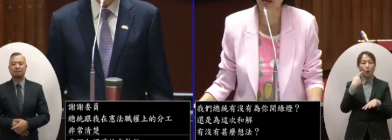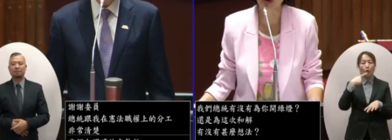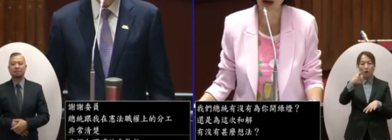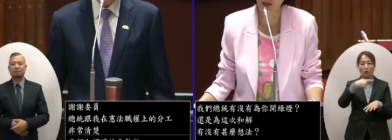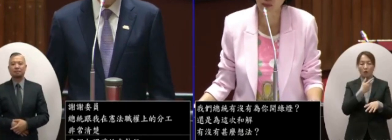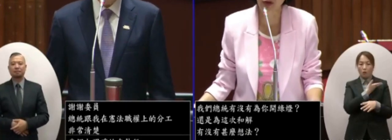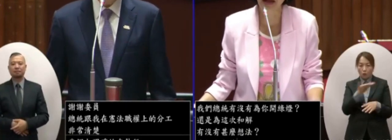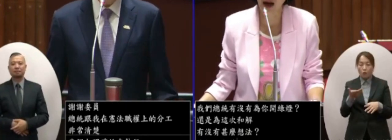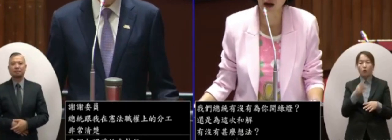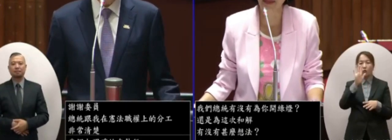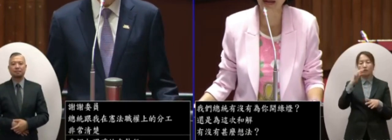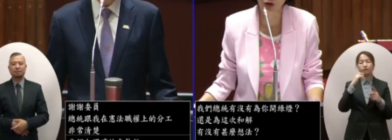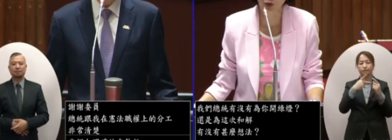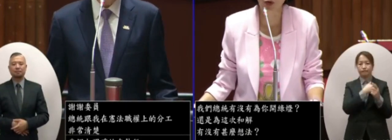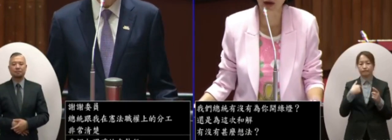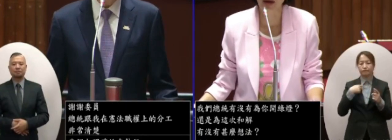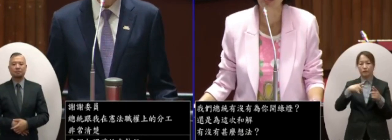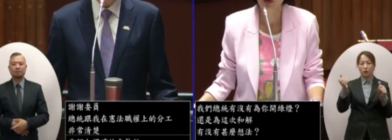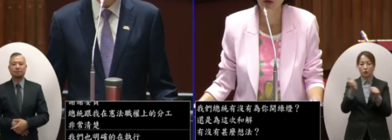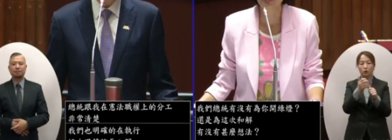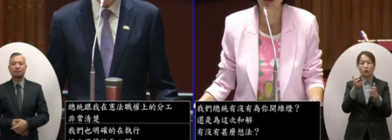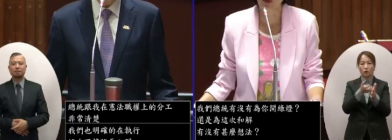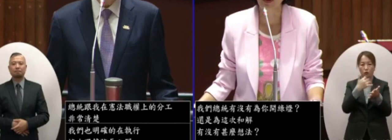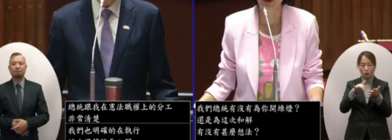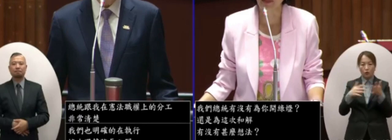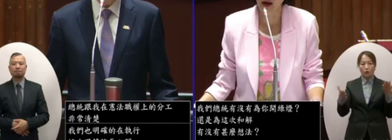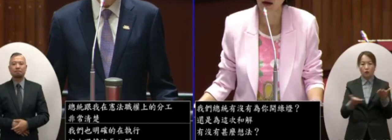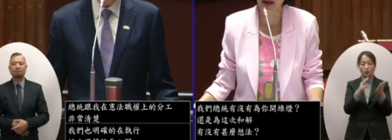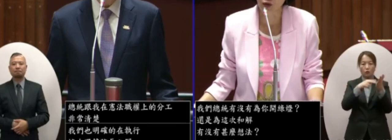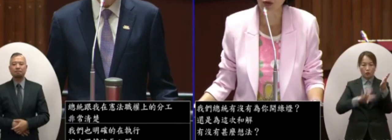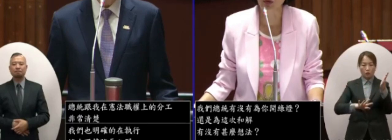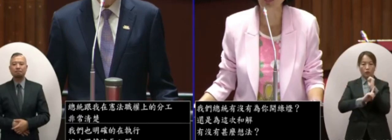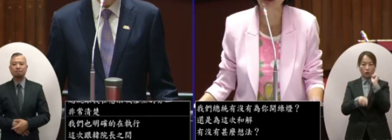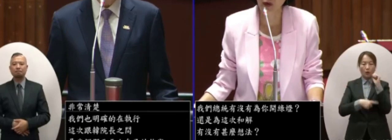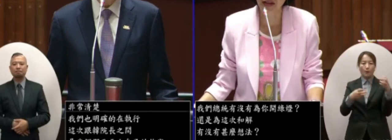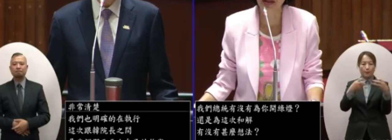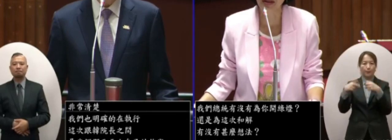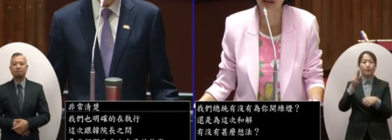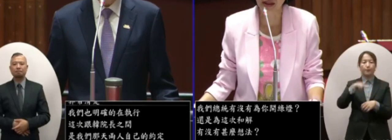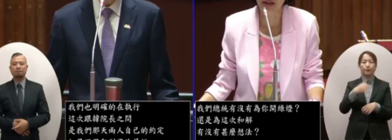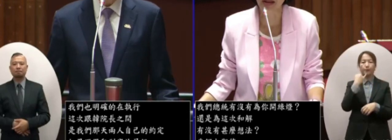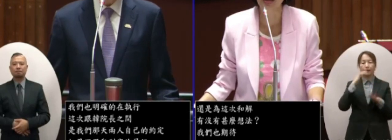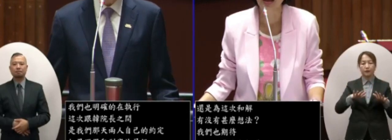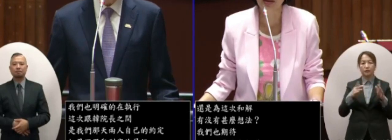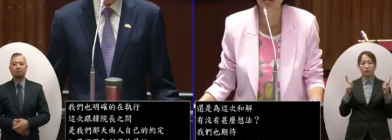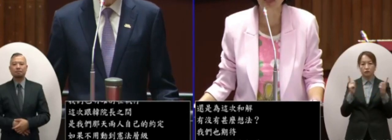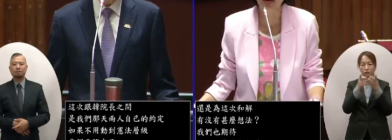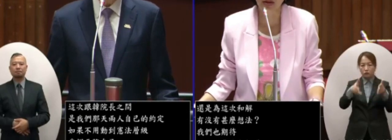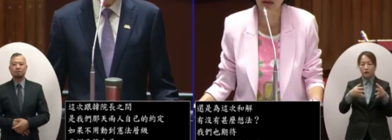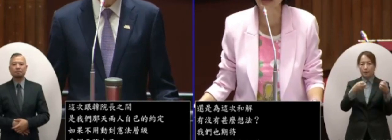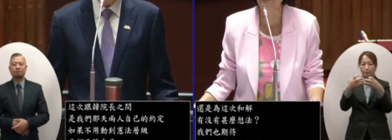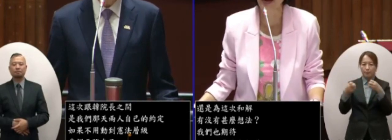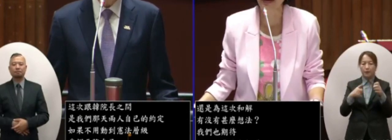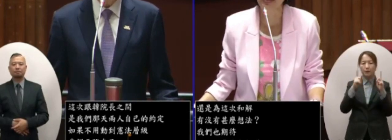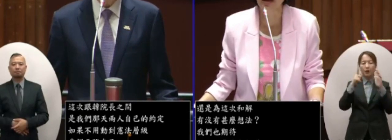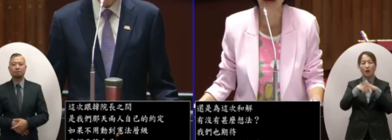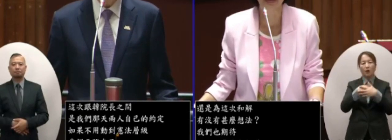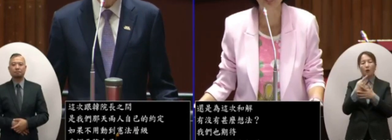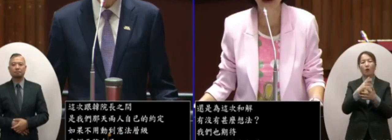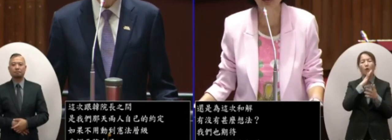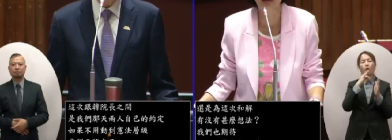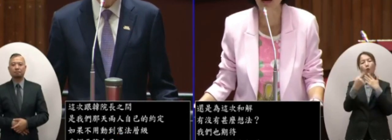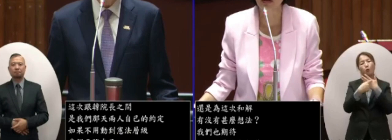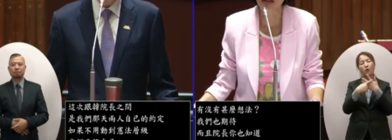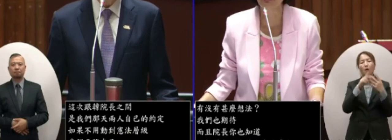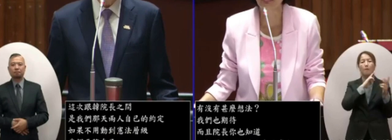可以好好把这总预算送到委员会里面好好来去做。所以，我们对于今天的和解，其实不要是只是大拜拜性的，每个人都派出来，然后气